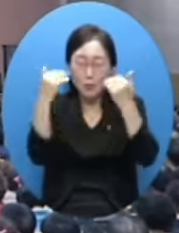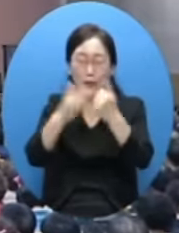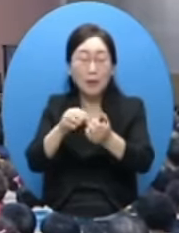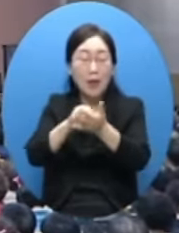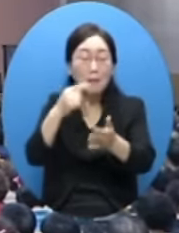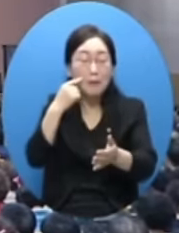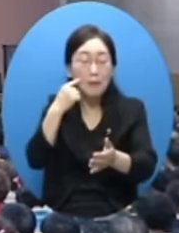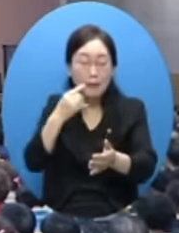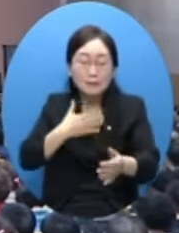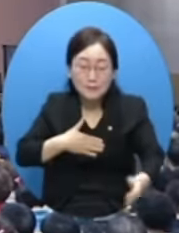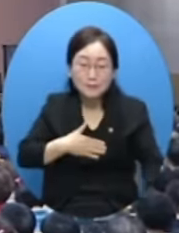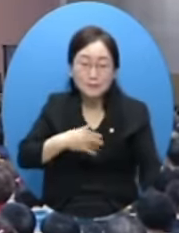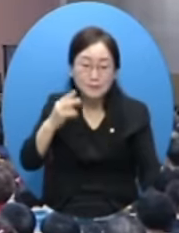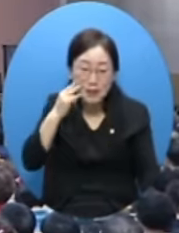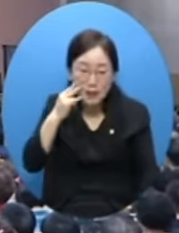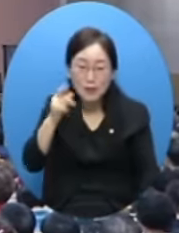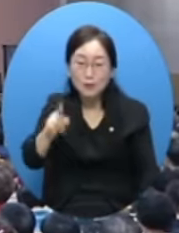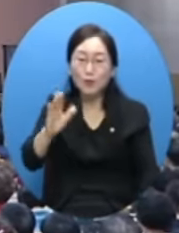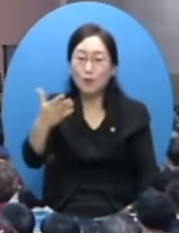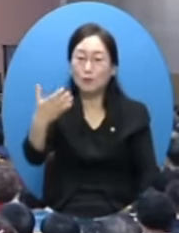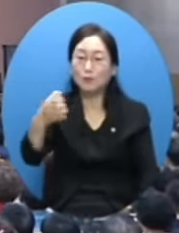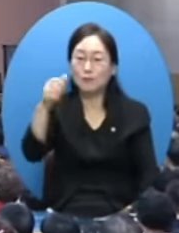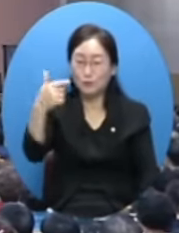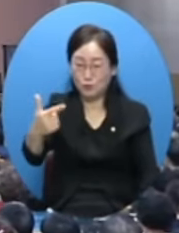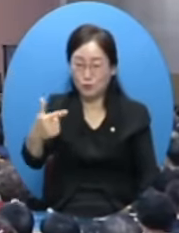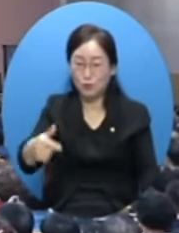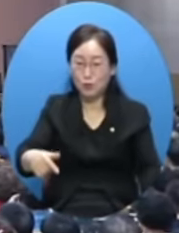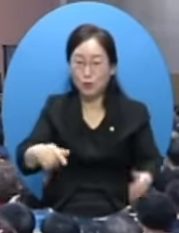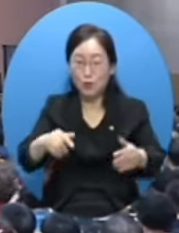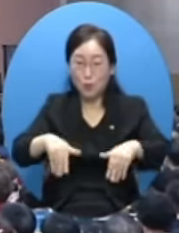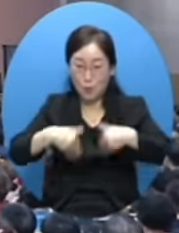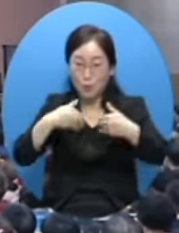중에서 1990년 봄에 제